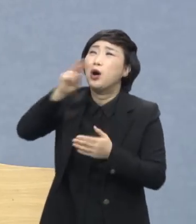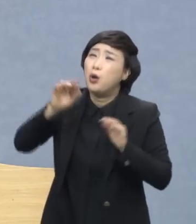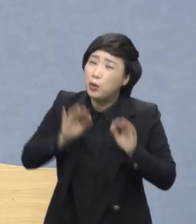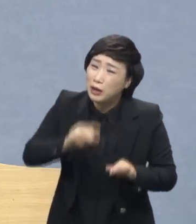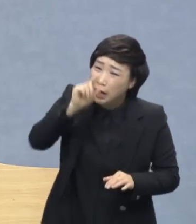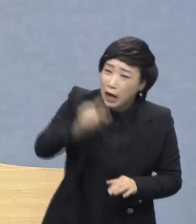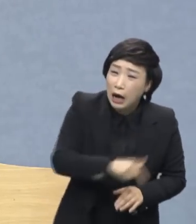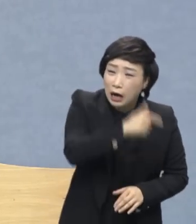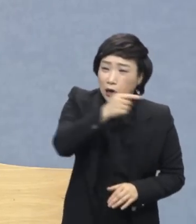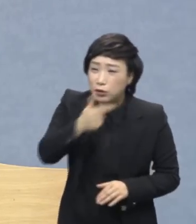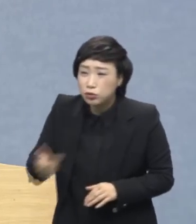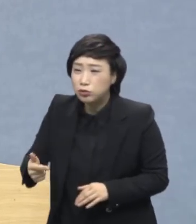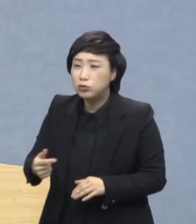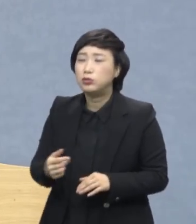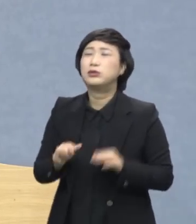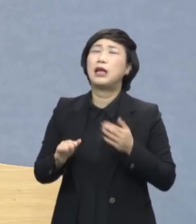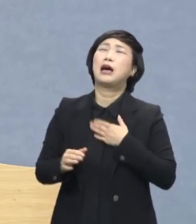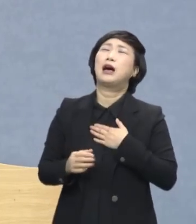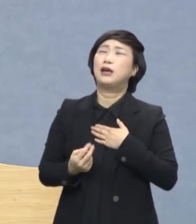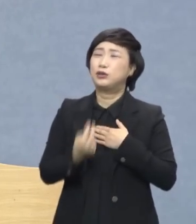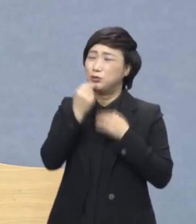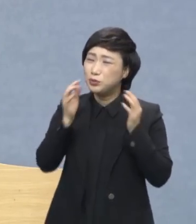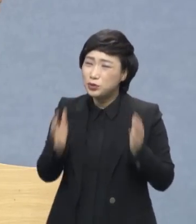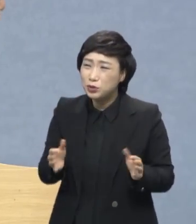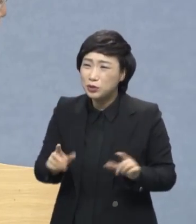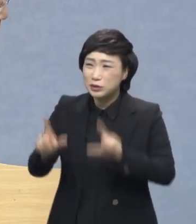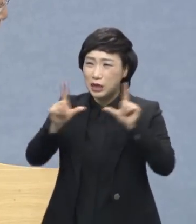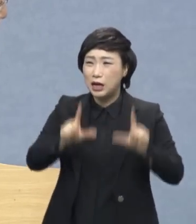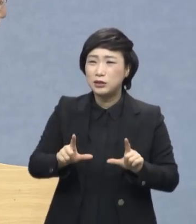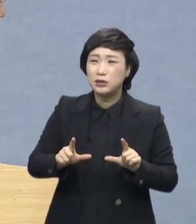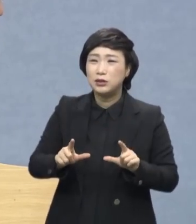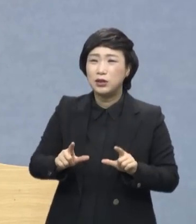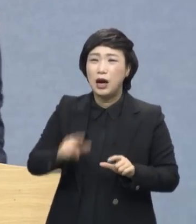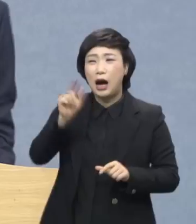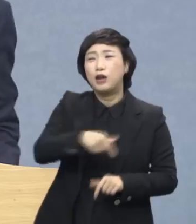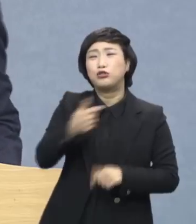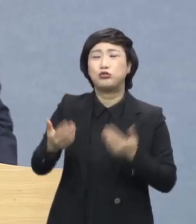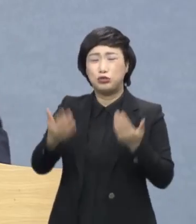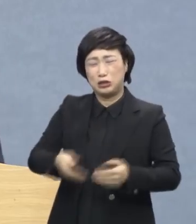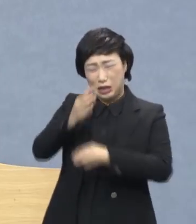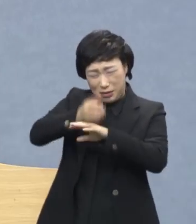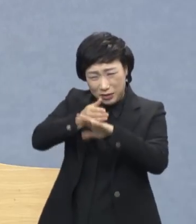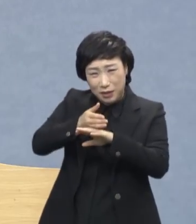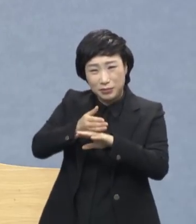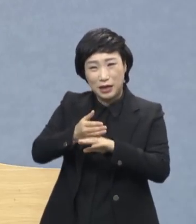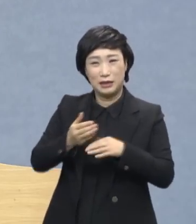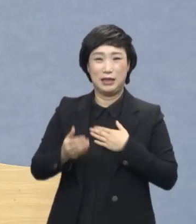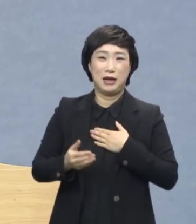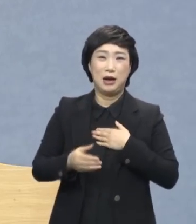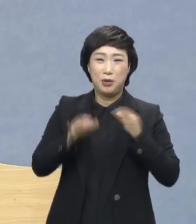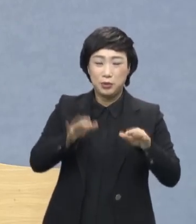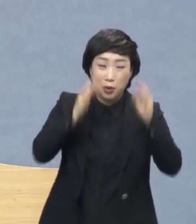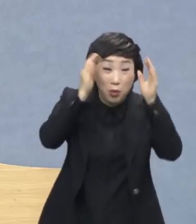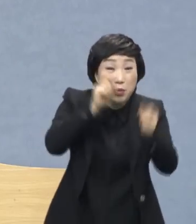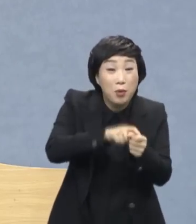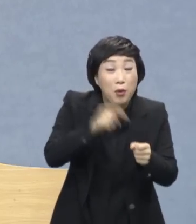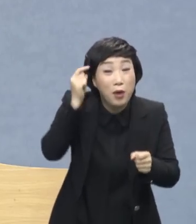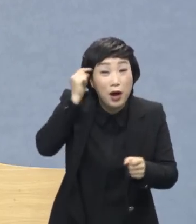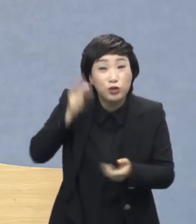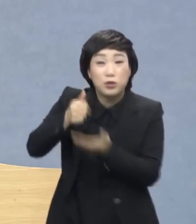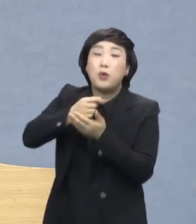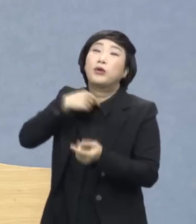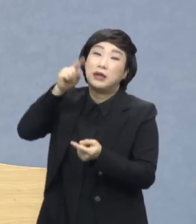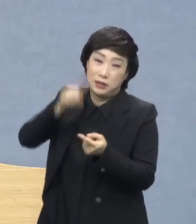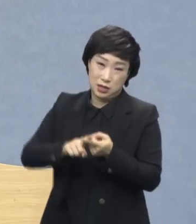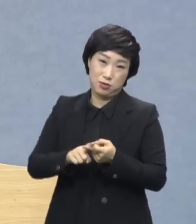하루 숨쉬고 살 수 있는 날 주셔서 감사합니다. 내가 오늘 공부하는 것도 주님 원대로